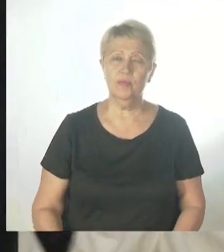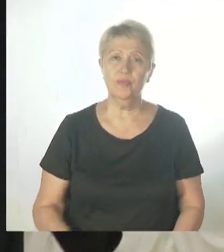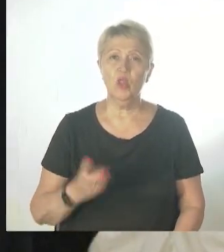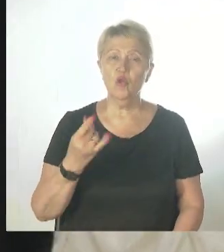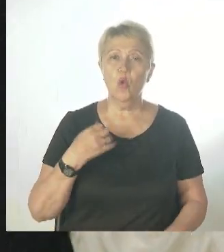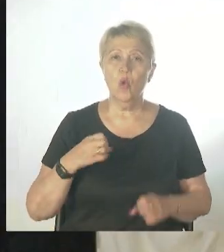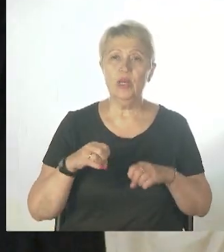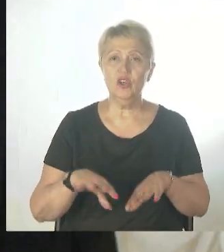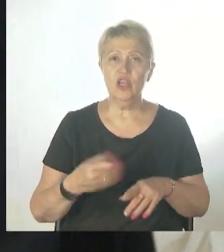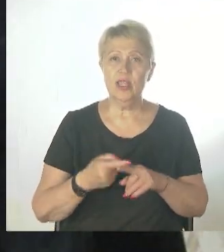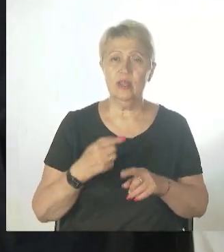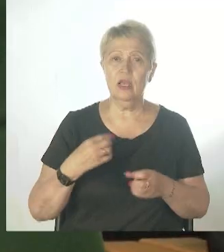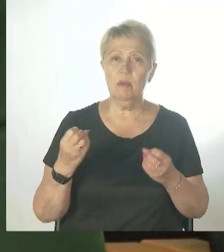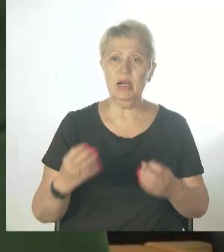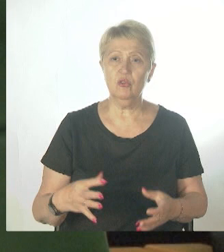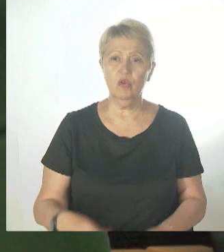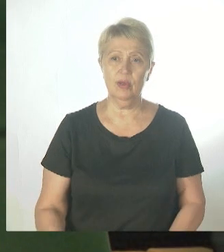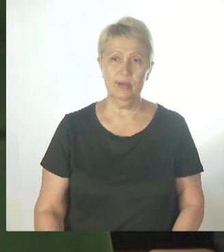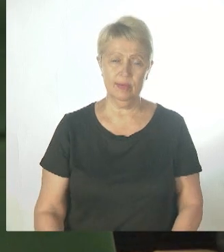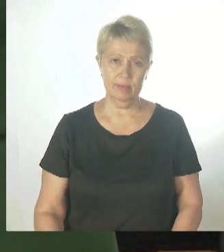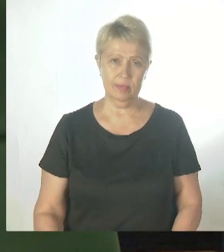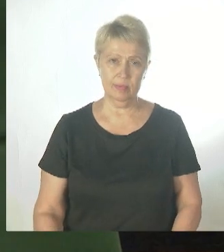решение это непростое.